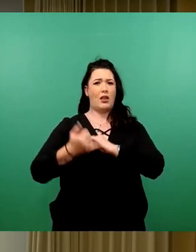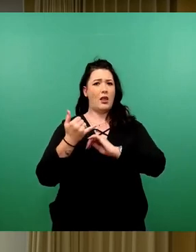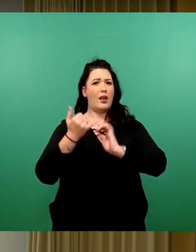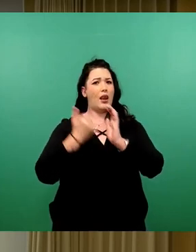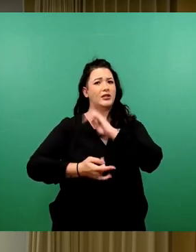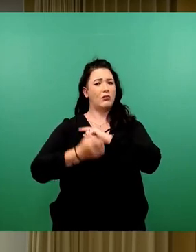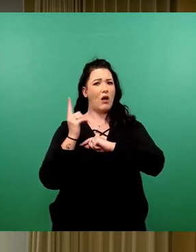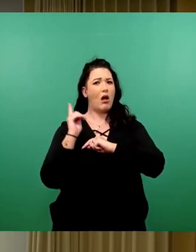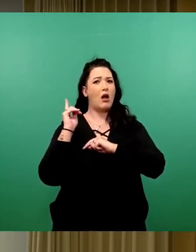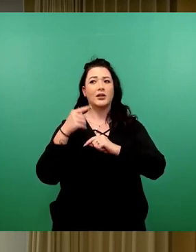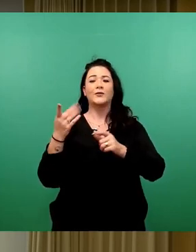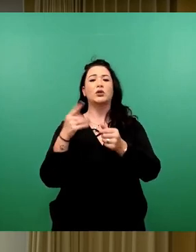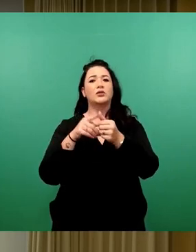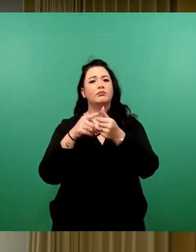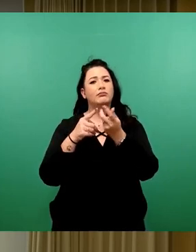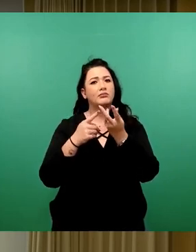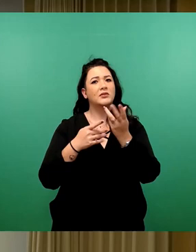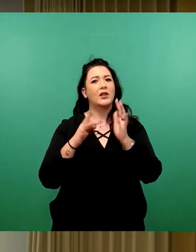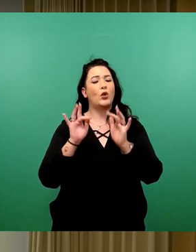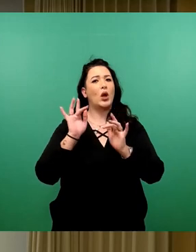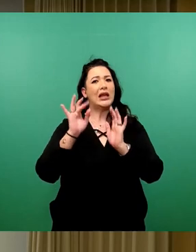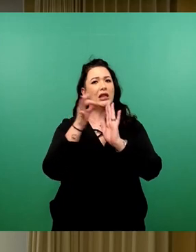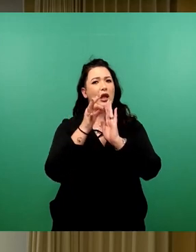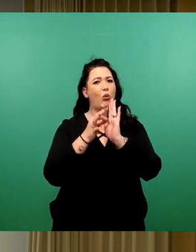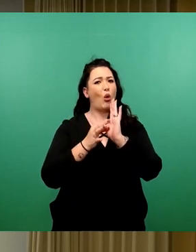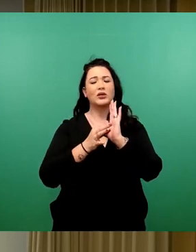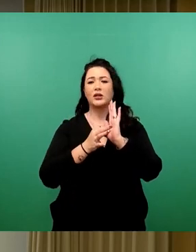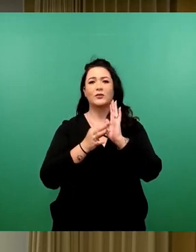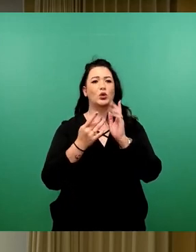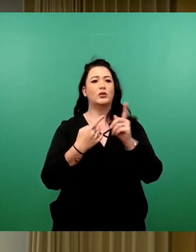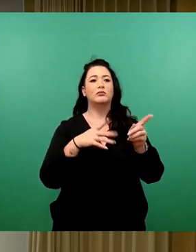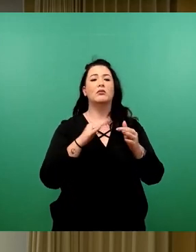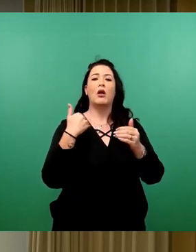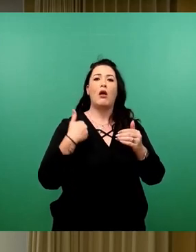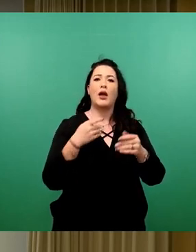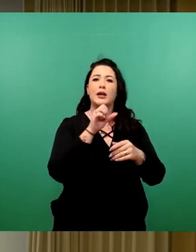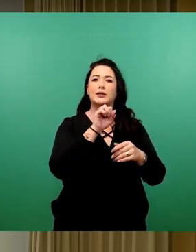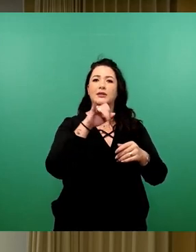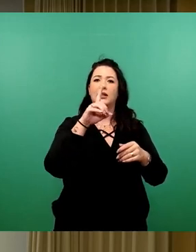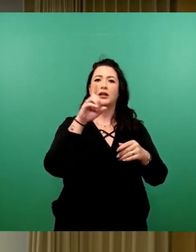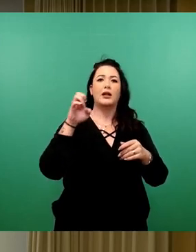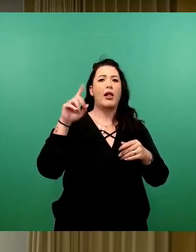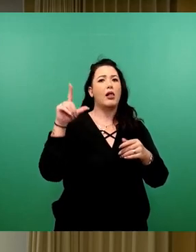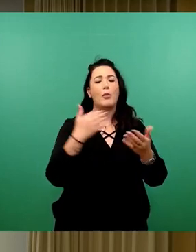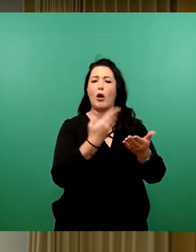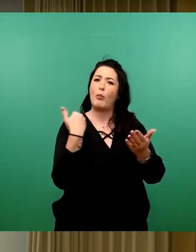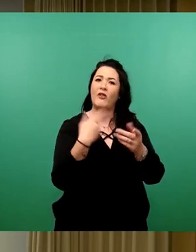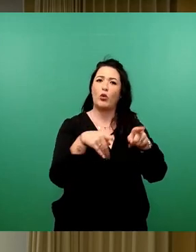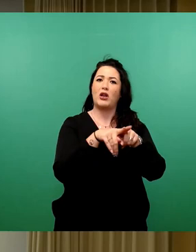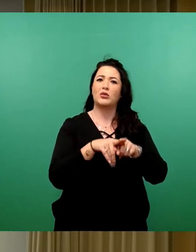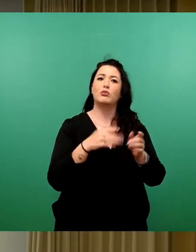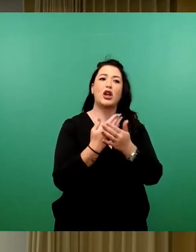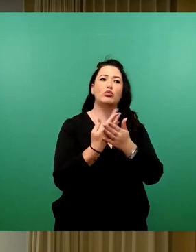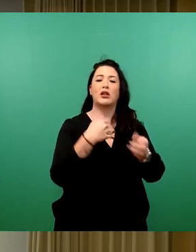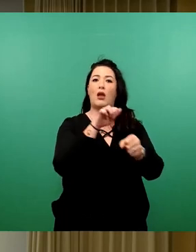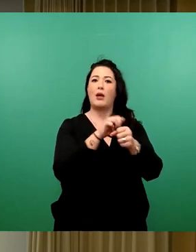die Sie angeführt haben, die passten auf Herrn Sittel. Es war die Frage, wie lange ist er denn bereits im Amt gewesen? Es ist die Frage, er genoss